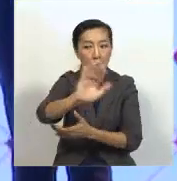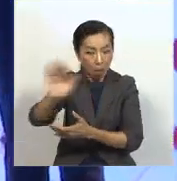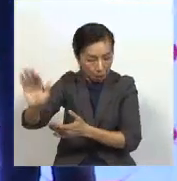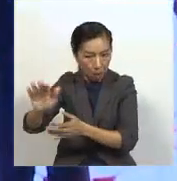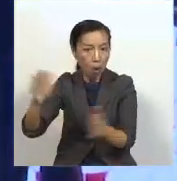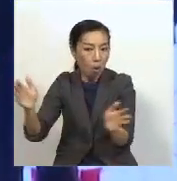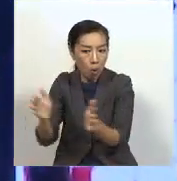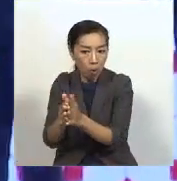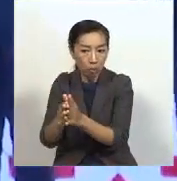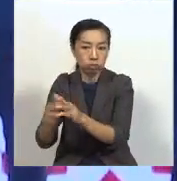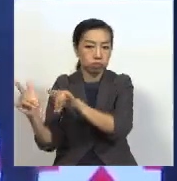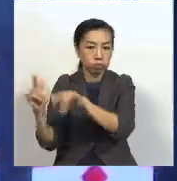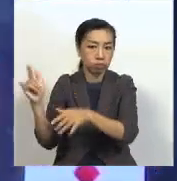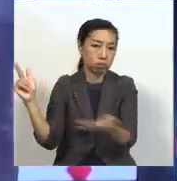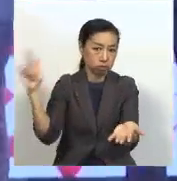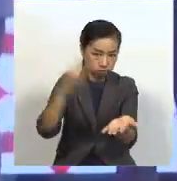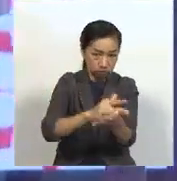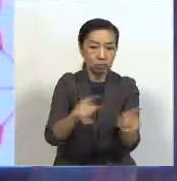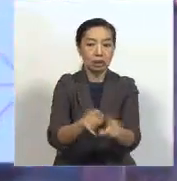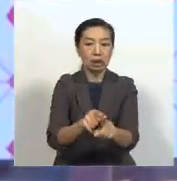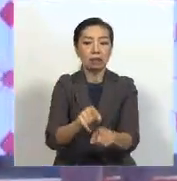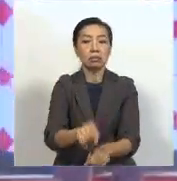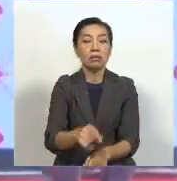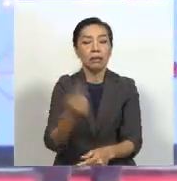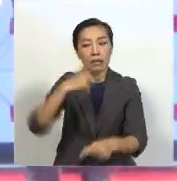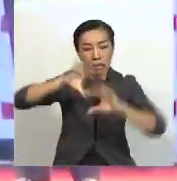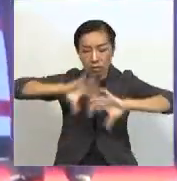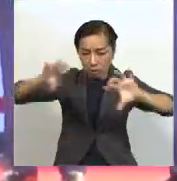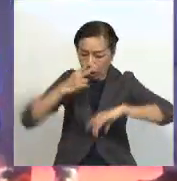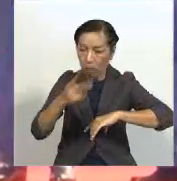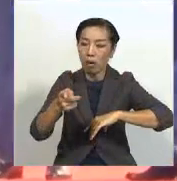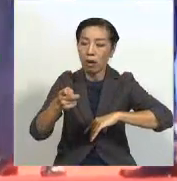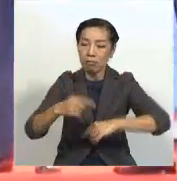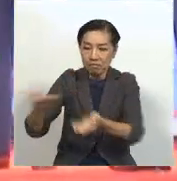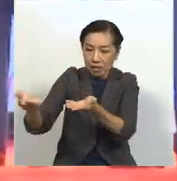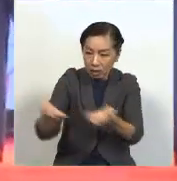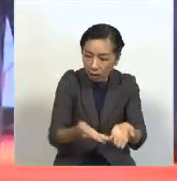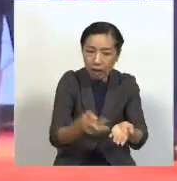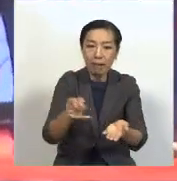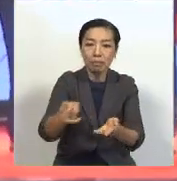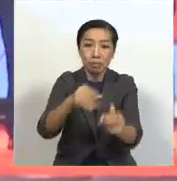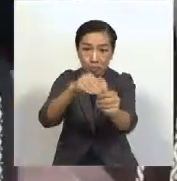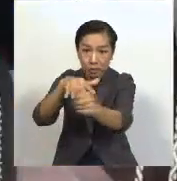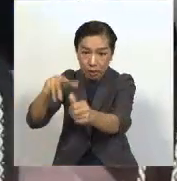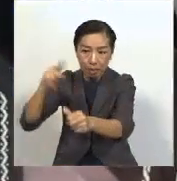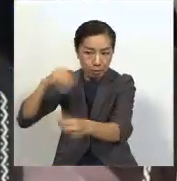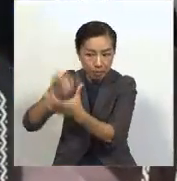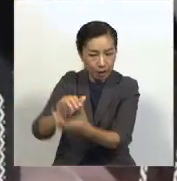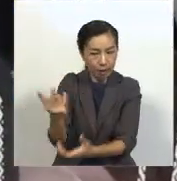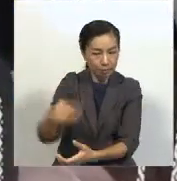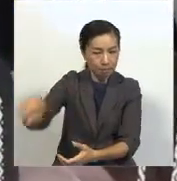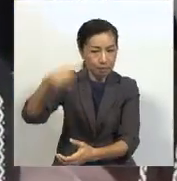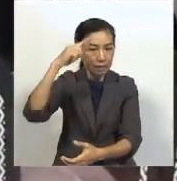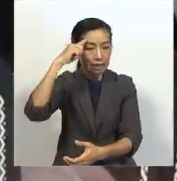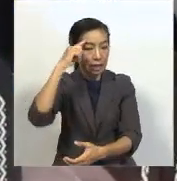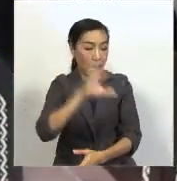วมเดินทางมาเยือนประเทศไทยอีกด้วยดังนั้นรัฐบาลจึงให้ความสำคัญในการต้อนรับด้วยมิตรไมตรีจึงได้คัดเลือกกระเป๋าลิ